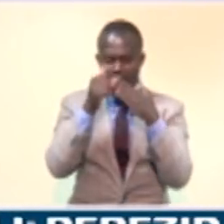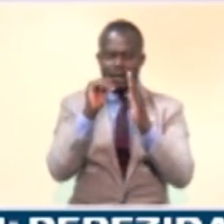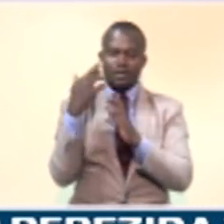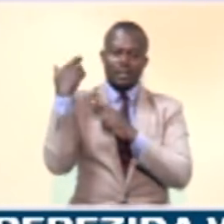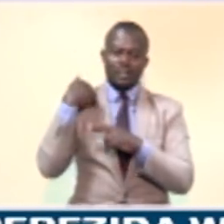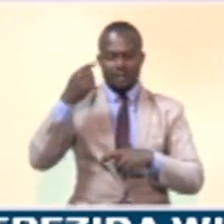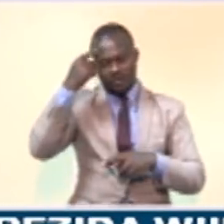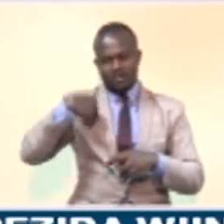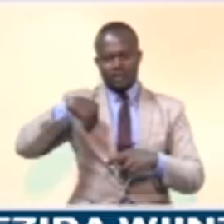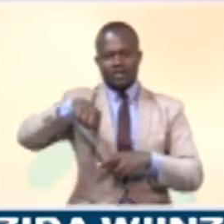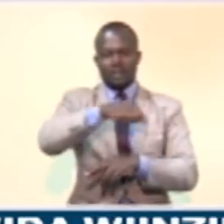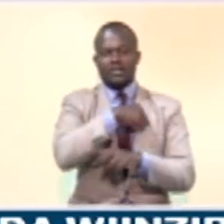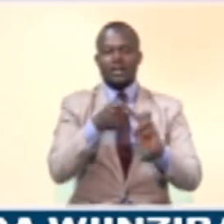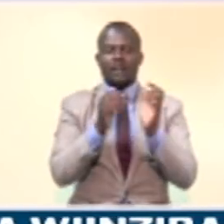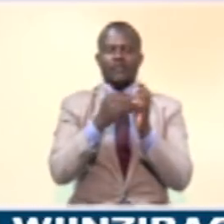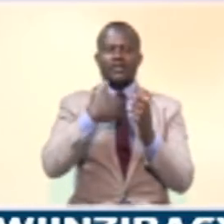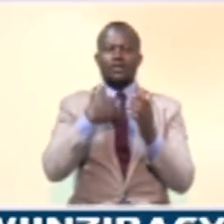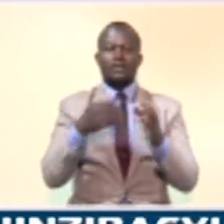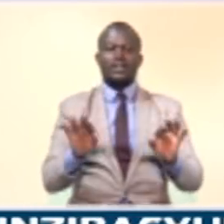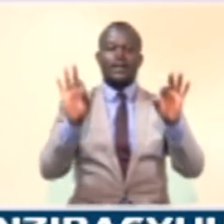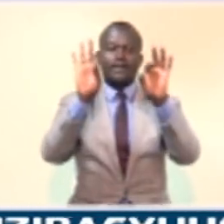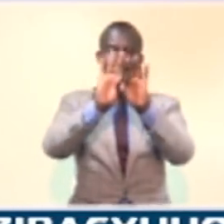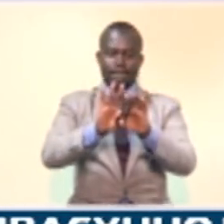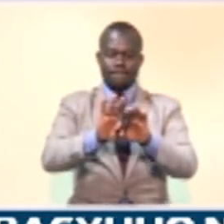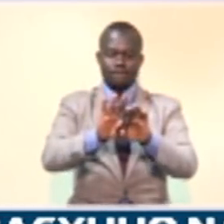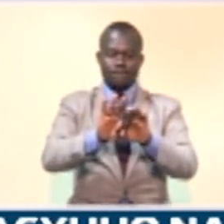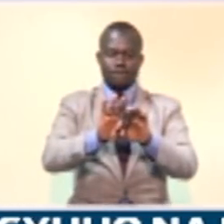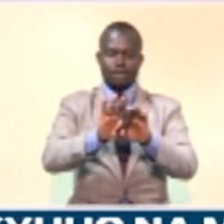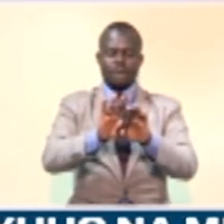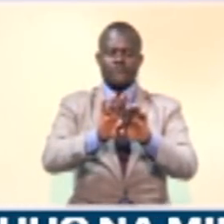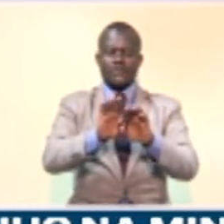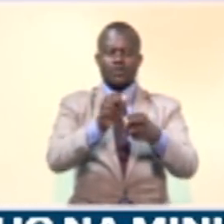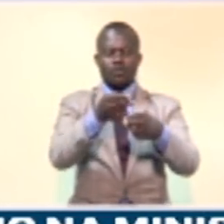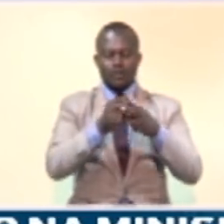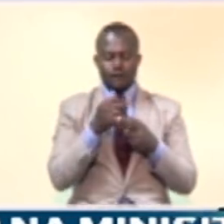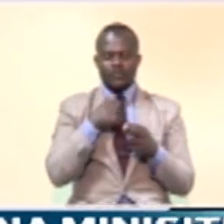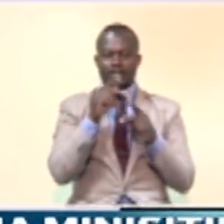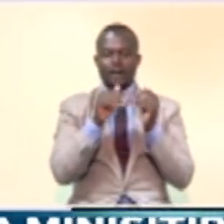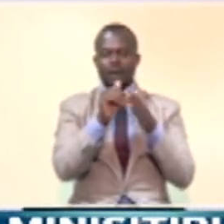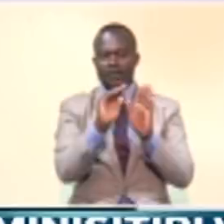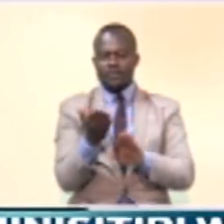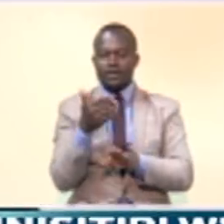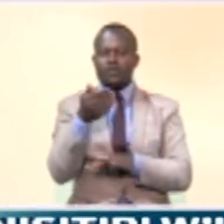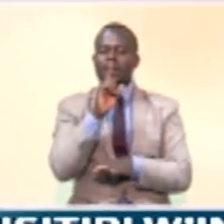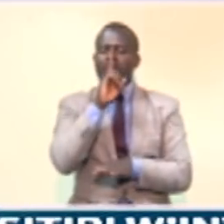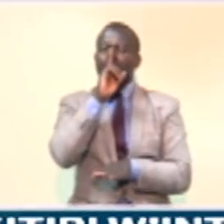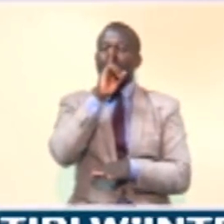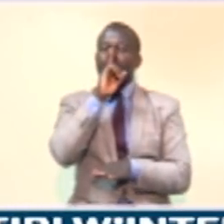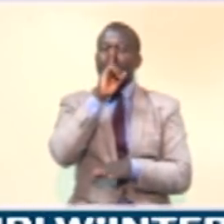twe kandi nitwe bifitiye akamaro. N'umwenda dufitiye abishwe nyuma yo guceceka igihe